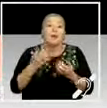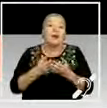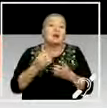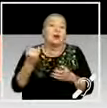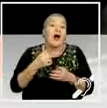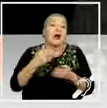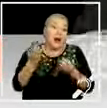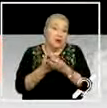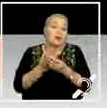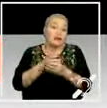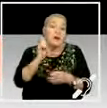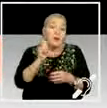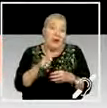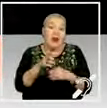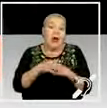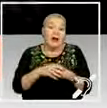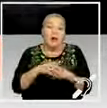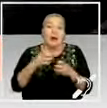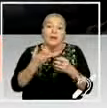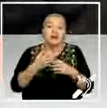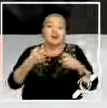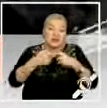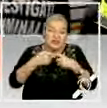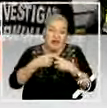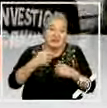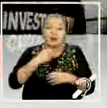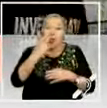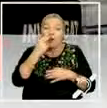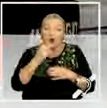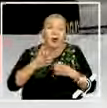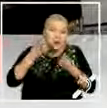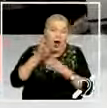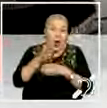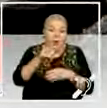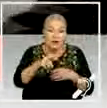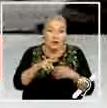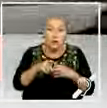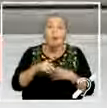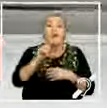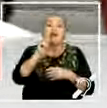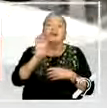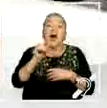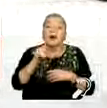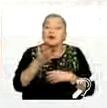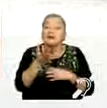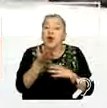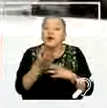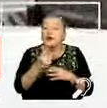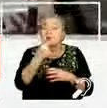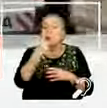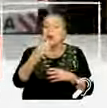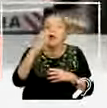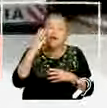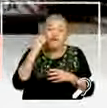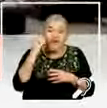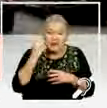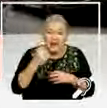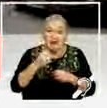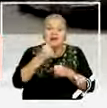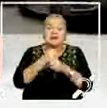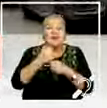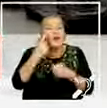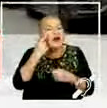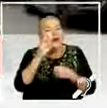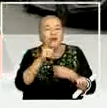sub acuzare deja pentru act sexual cu minor în formă continuată, Dan Diaconescu i-ar fi cerut uneia dintre minore să-i facă cunoștință